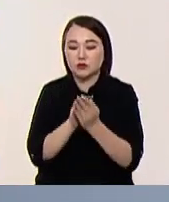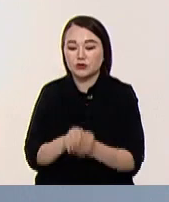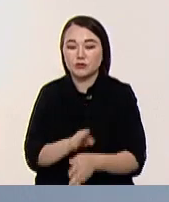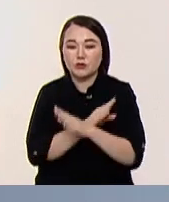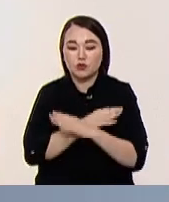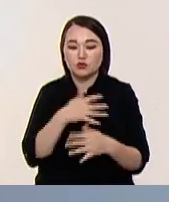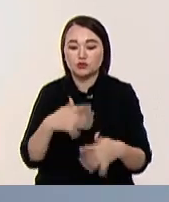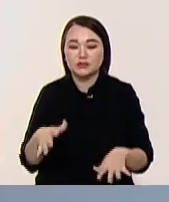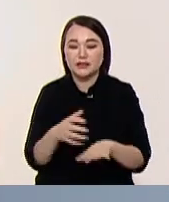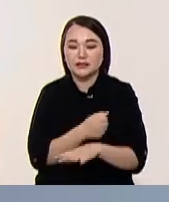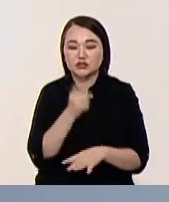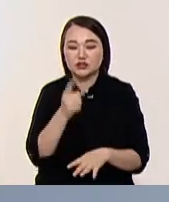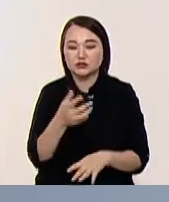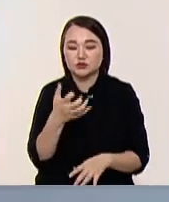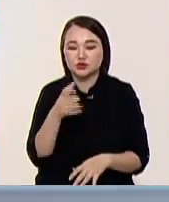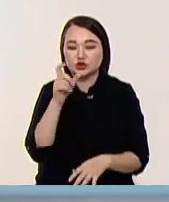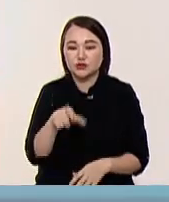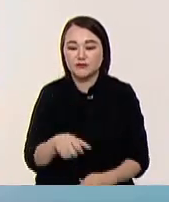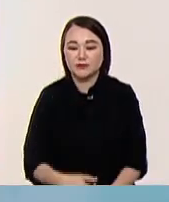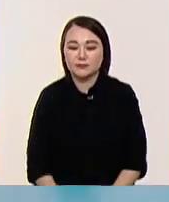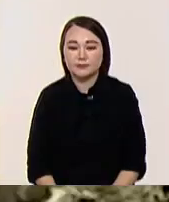Уже найдены тела 1500 человек.